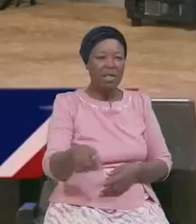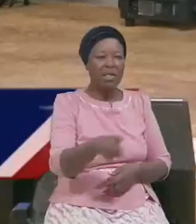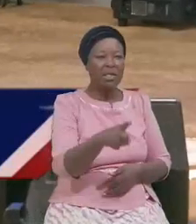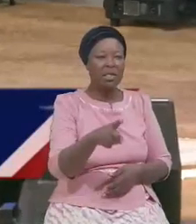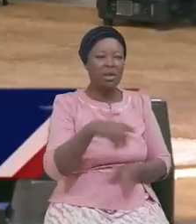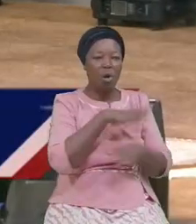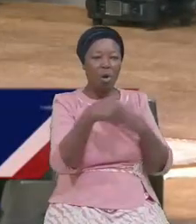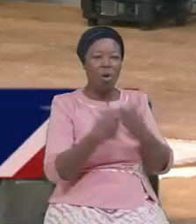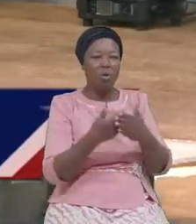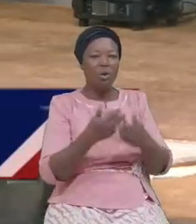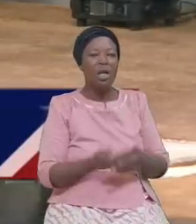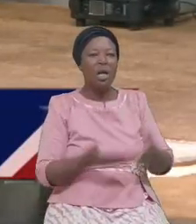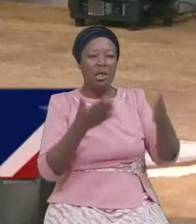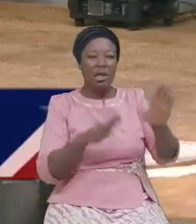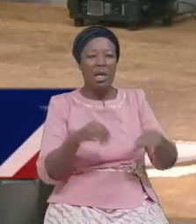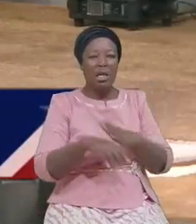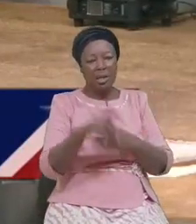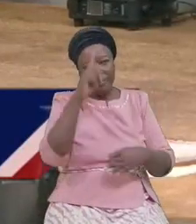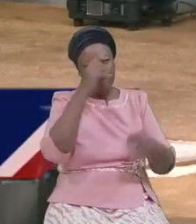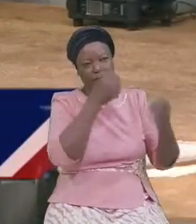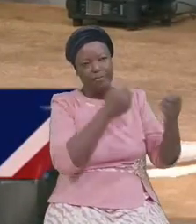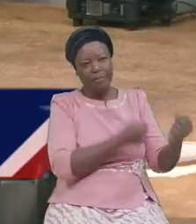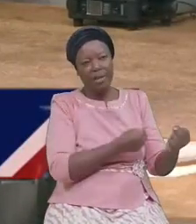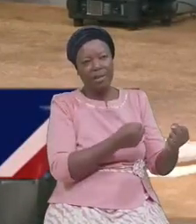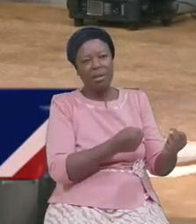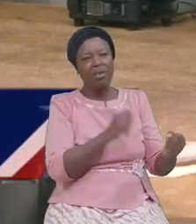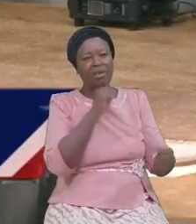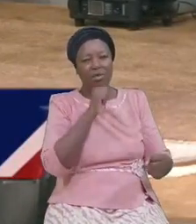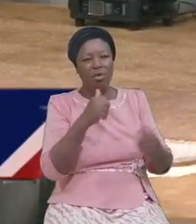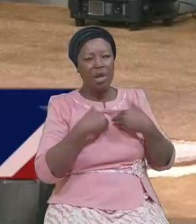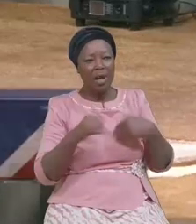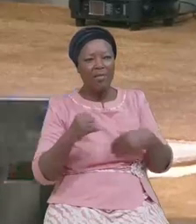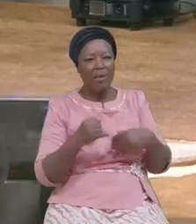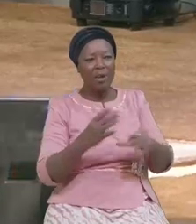C'est dans la foi qu'ils sont tous morts,